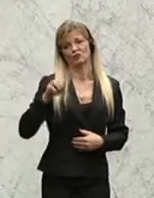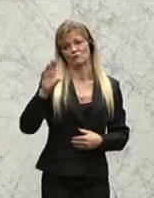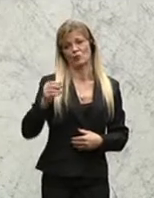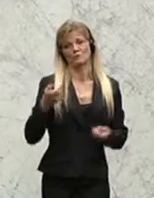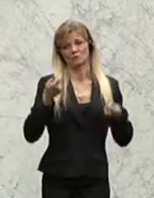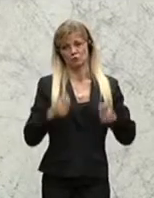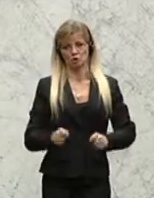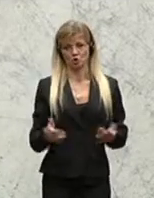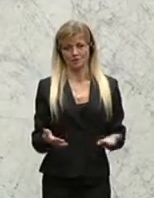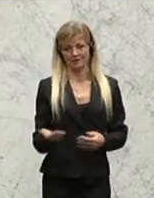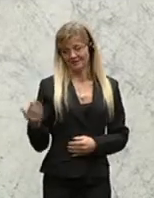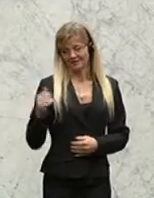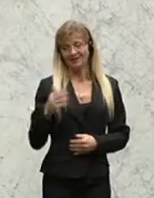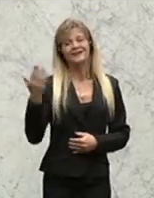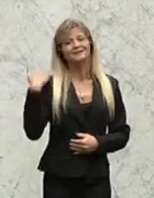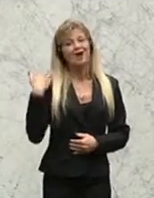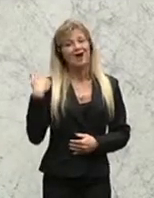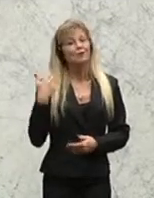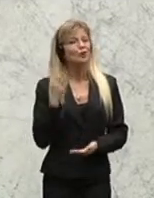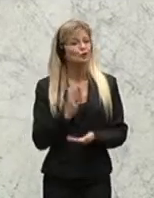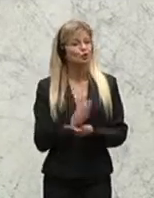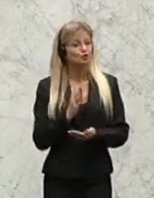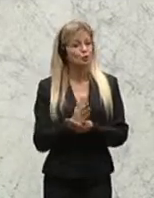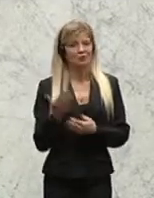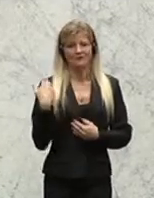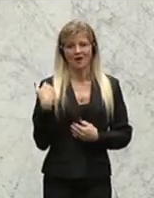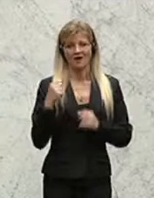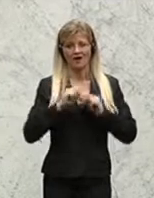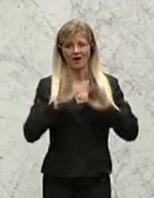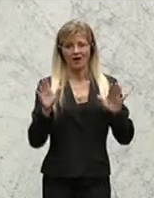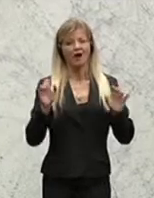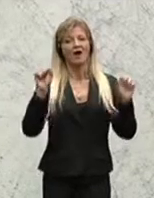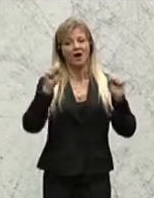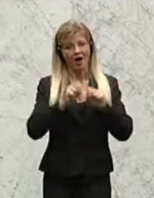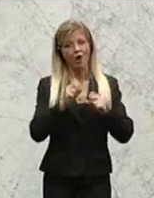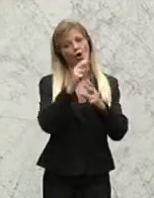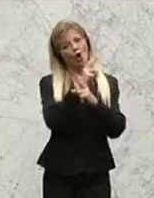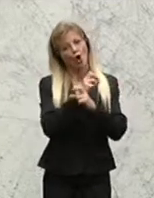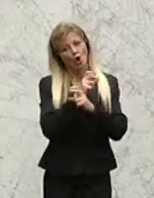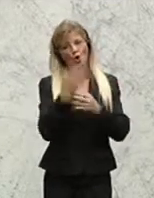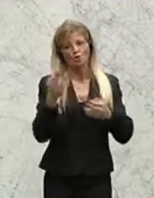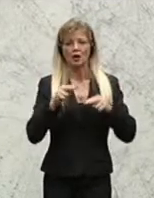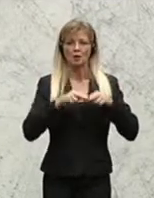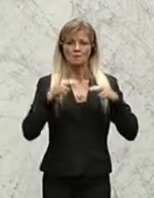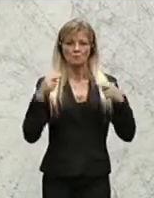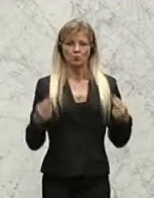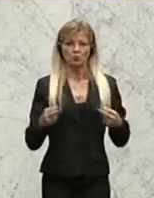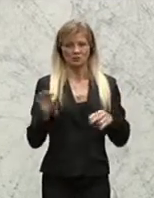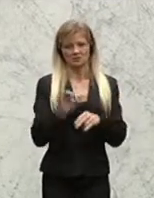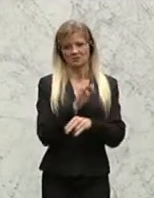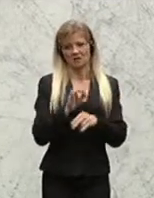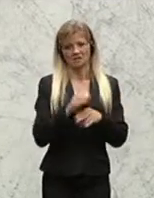beschlossen. Seit damals steht fest, dass auch der österreichische Bundeskanzler an diesem